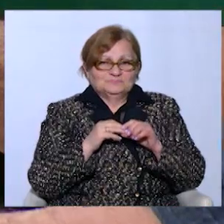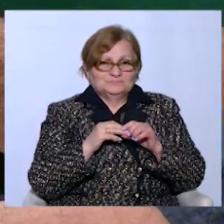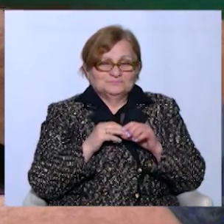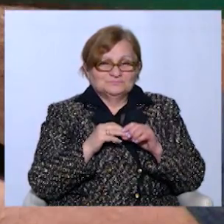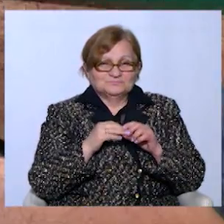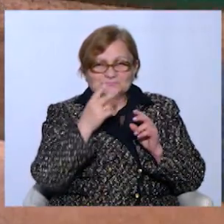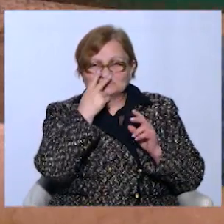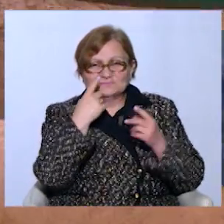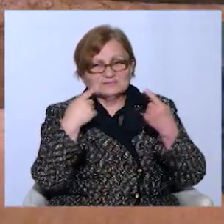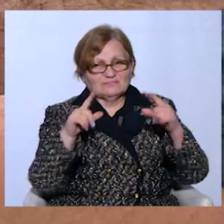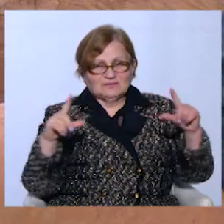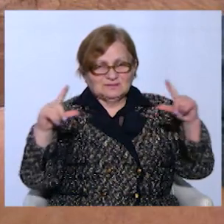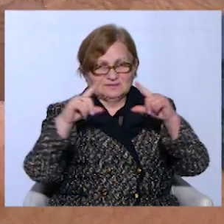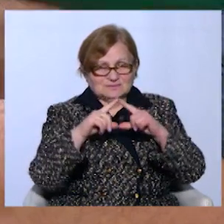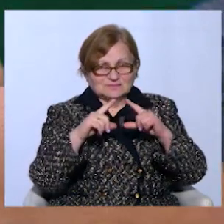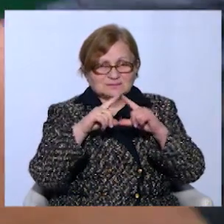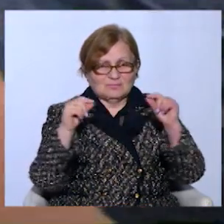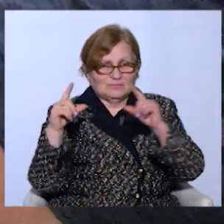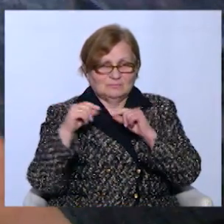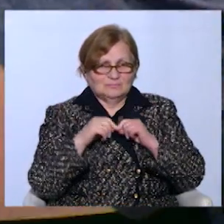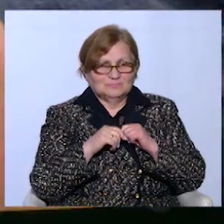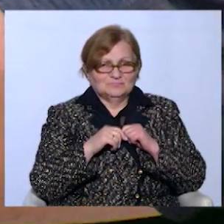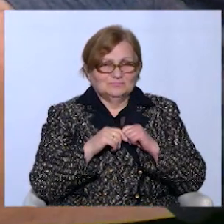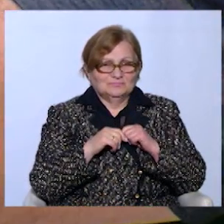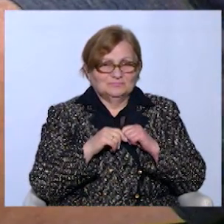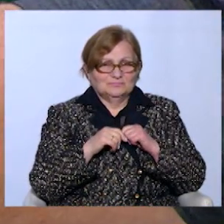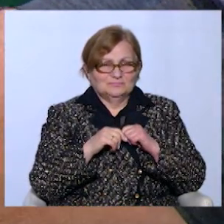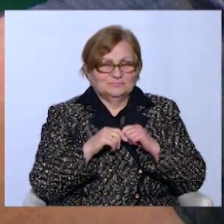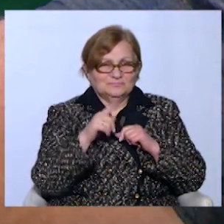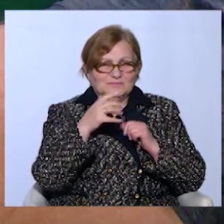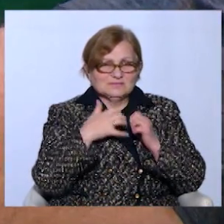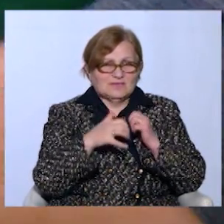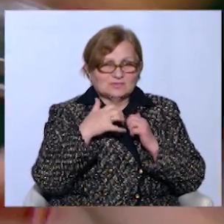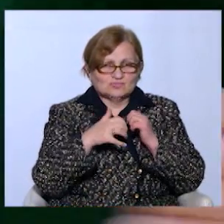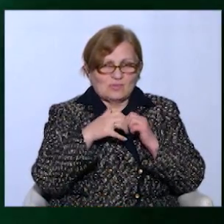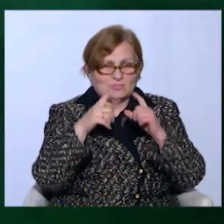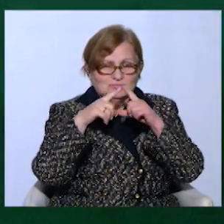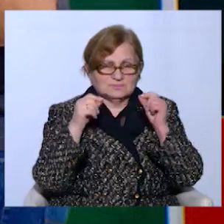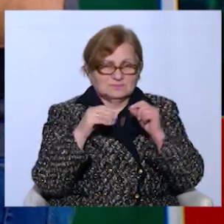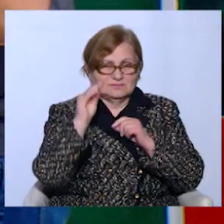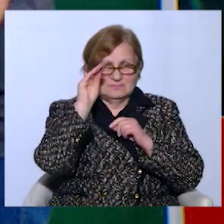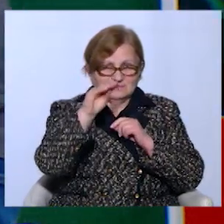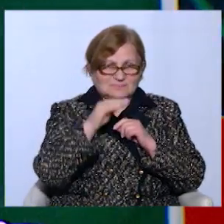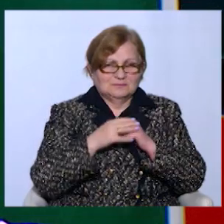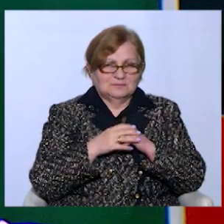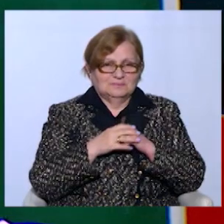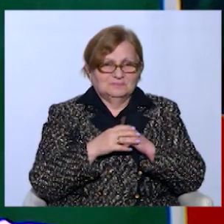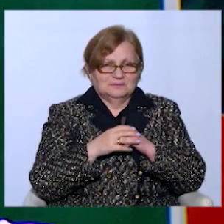აი ასე გავაკეთებ. შემდეგ ავიღებ საშუალო ზომის სამკუთხედს და დავადებ აქ.